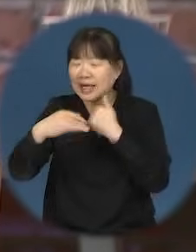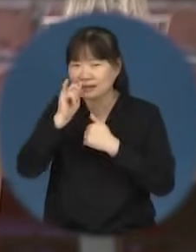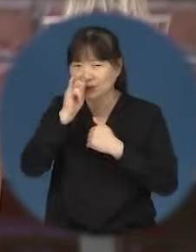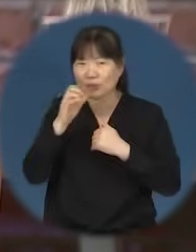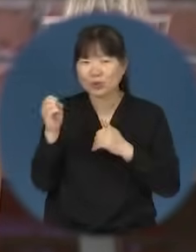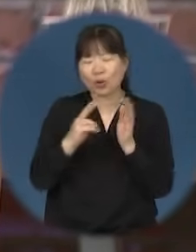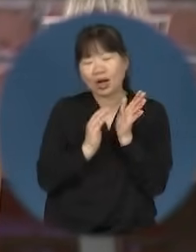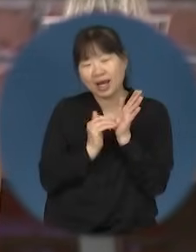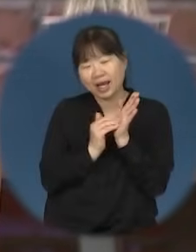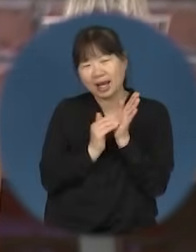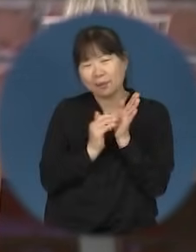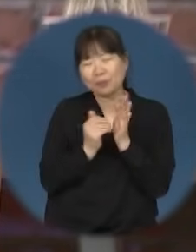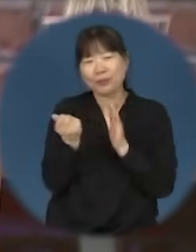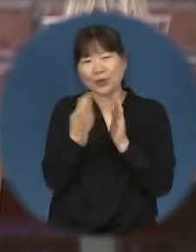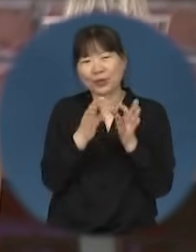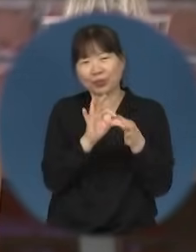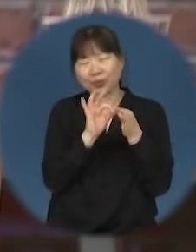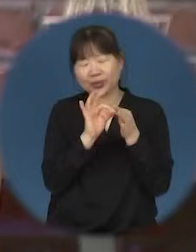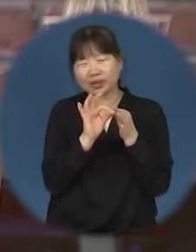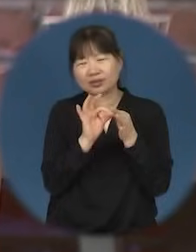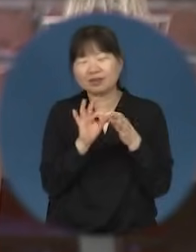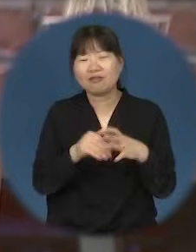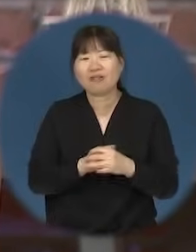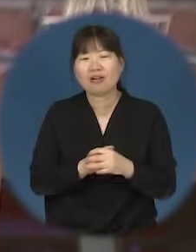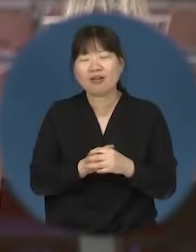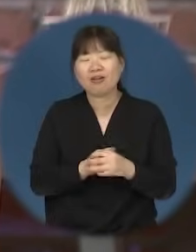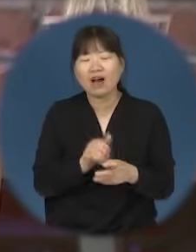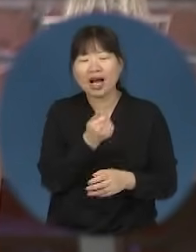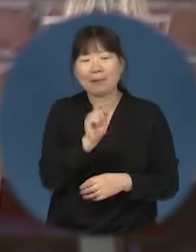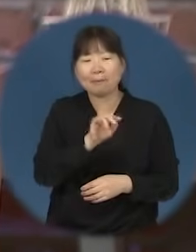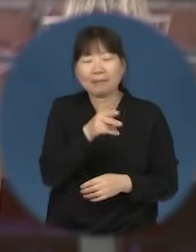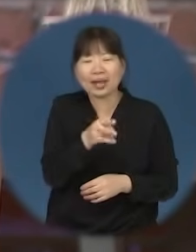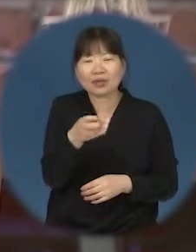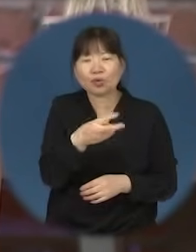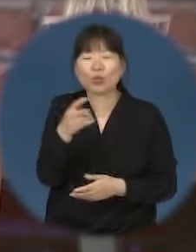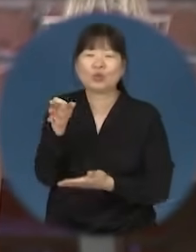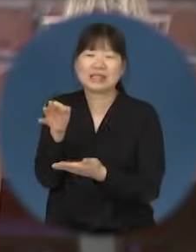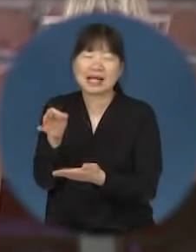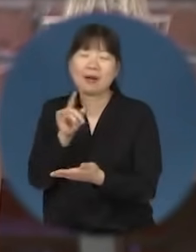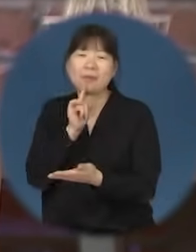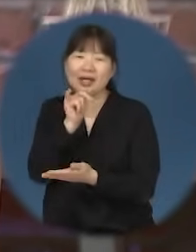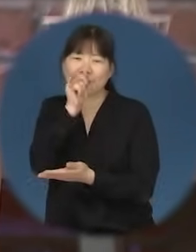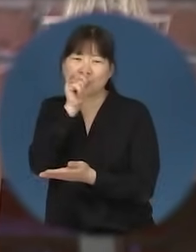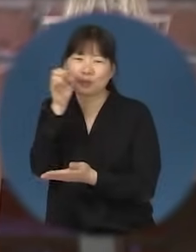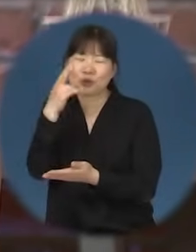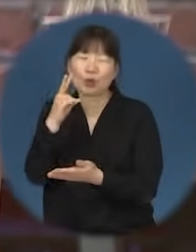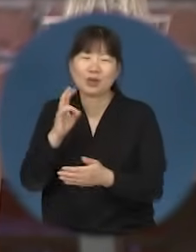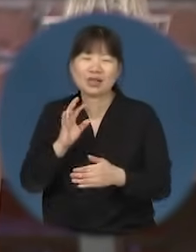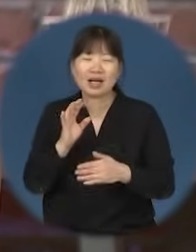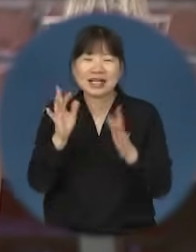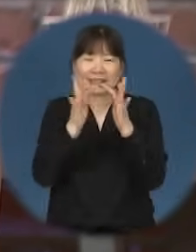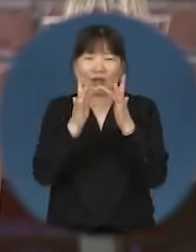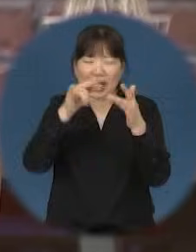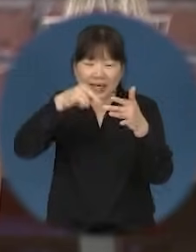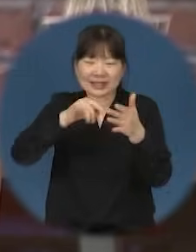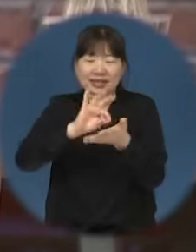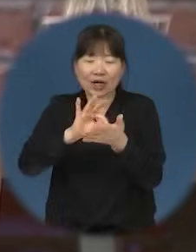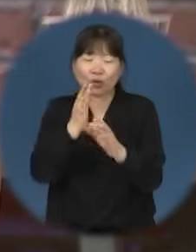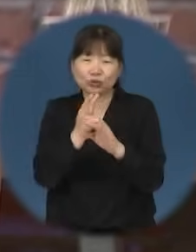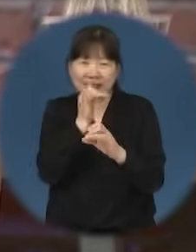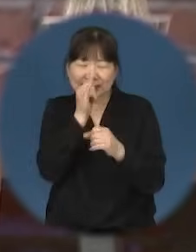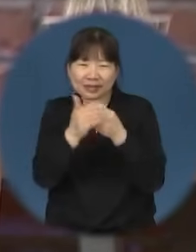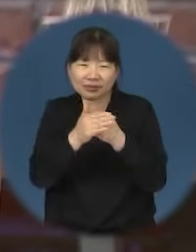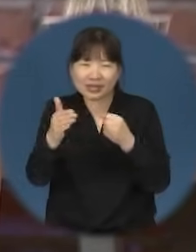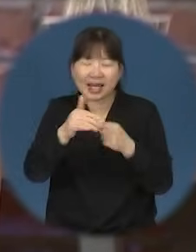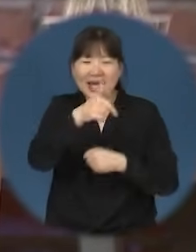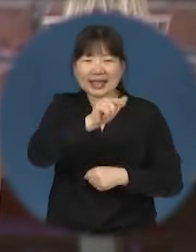이용해서 암호화폐라고 하고 뭐 암호자산이라고 하기도 하고 그다음에 가상 세계에서 쓰는 거다 해서 가상화폐라고